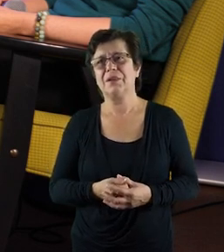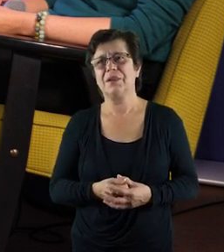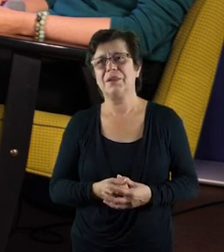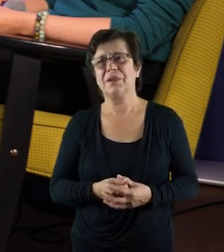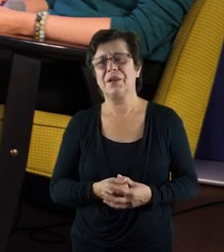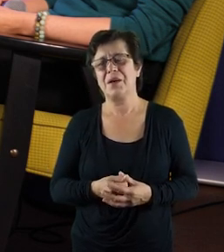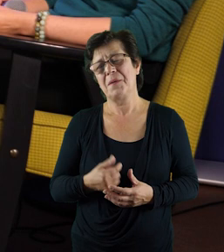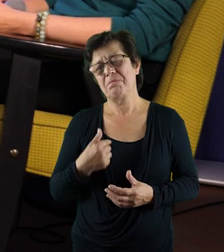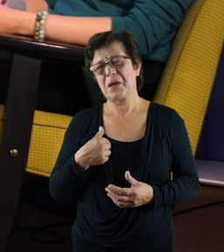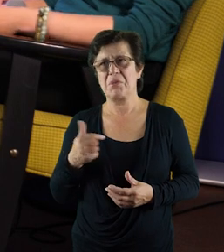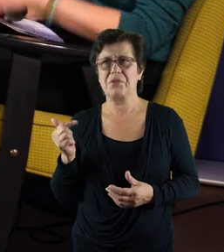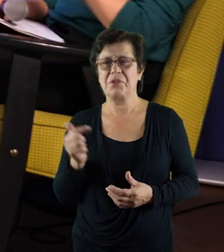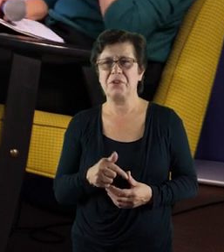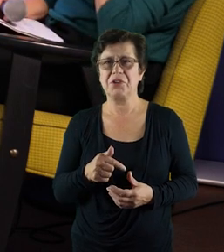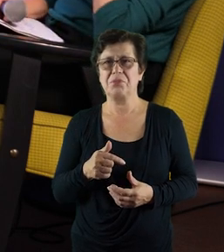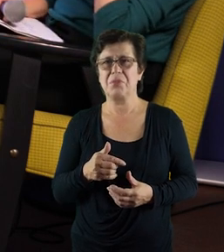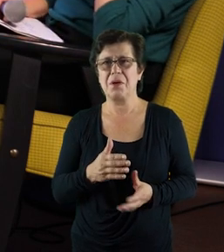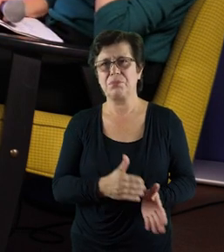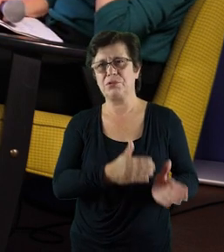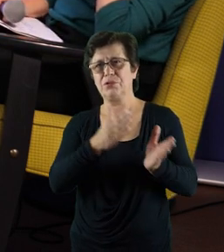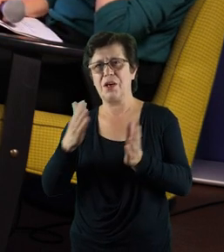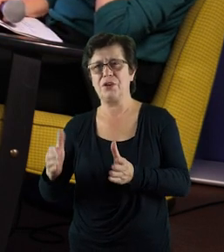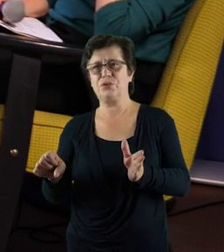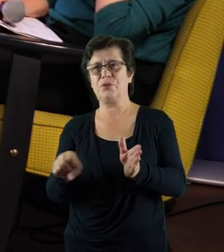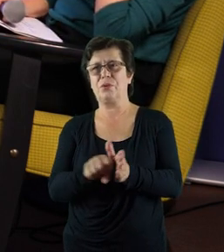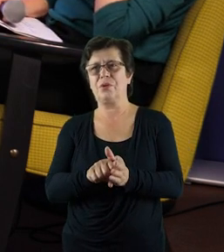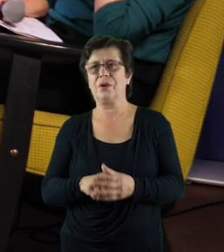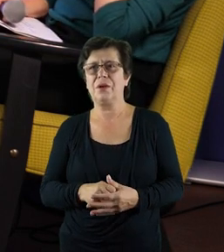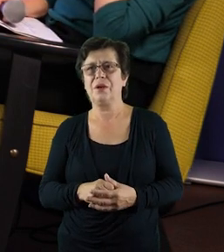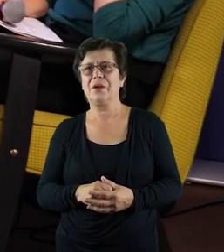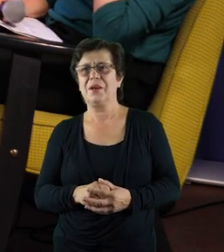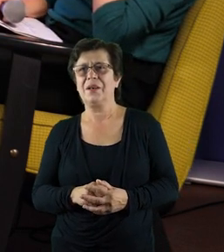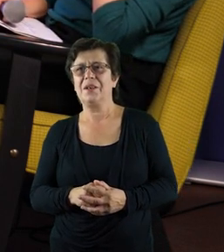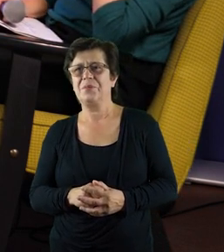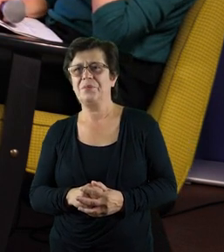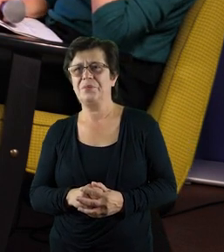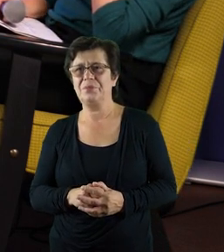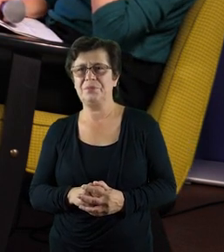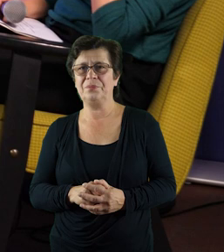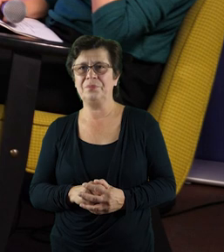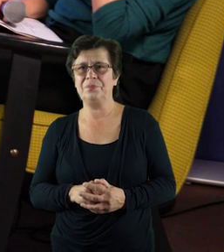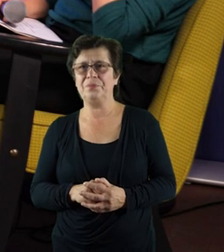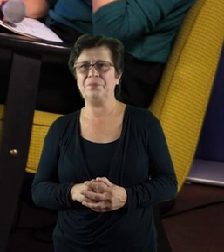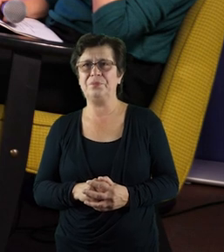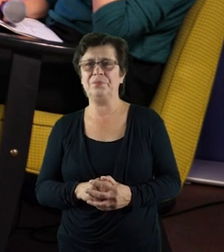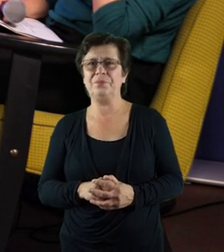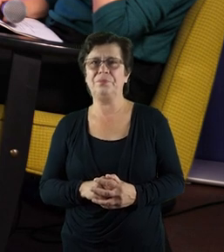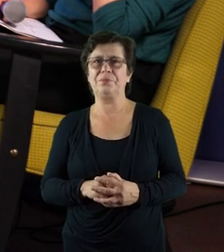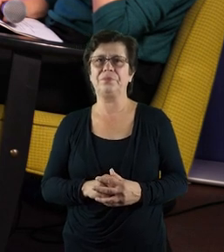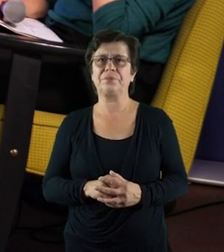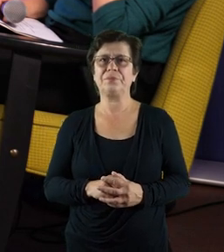No to powinniśmy przejść właściwie do... Jeszcze tylko dodam, że te pierwsze wiersze